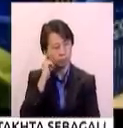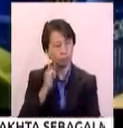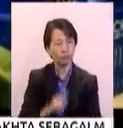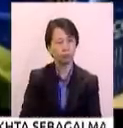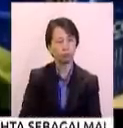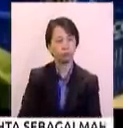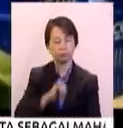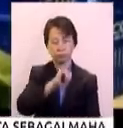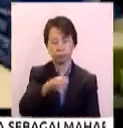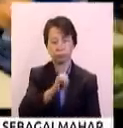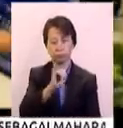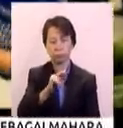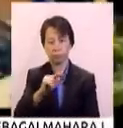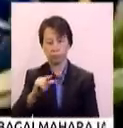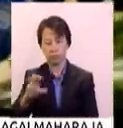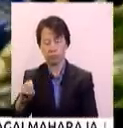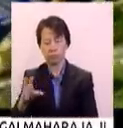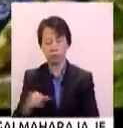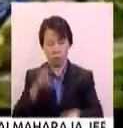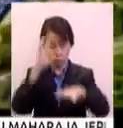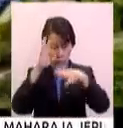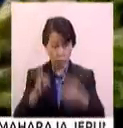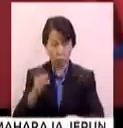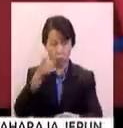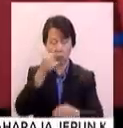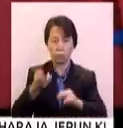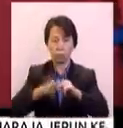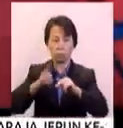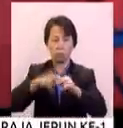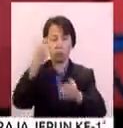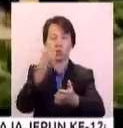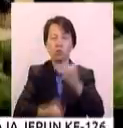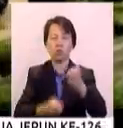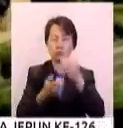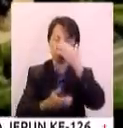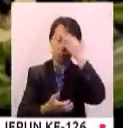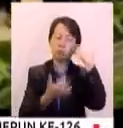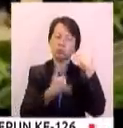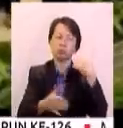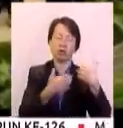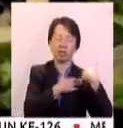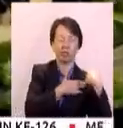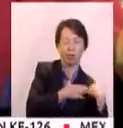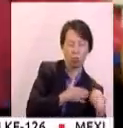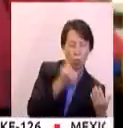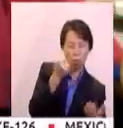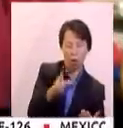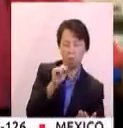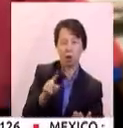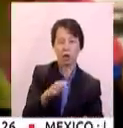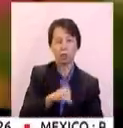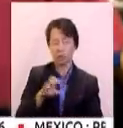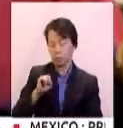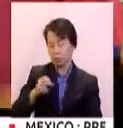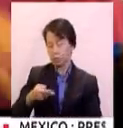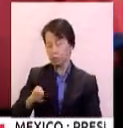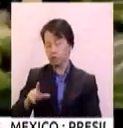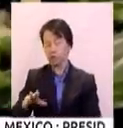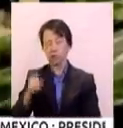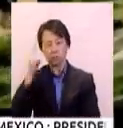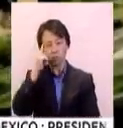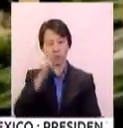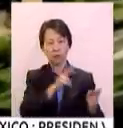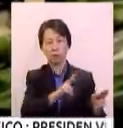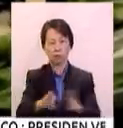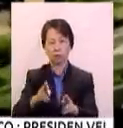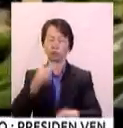Jelas Jingo, faktor utama keputusan diambil adalah kerana peningkatan kos produksi yang membebankan. Malah Sheila sendiri berpendapat program itu